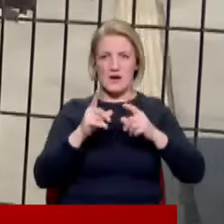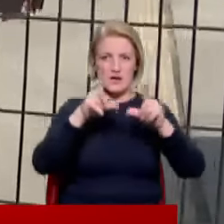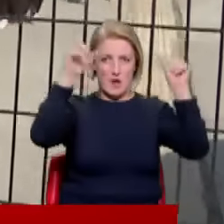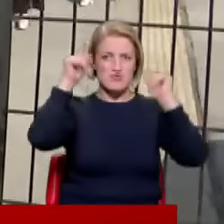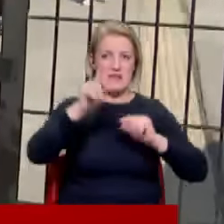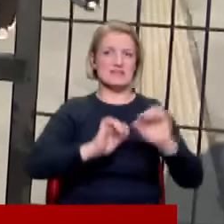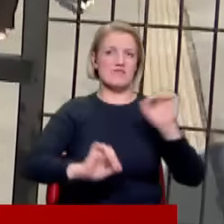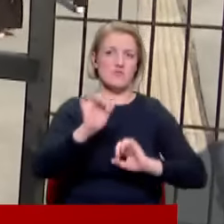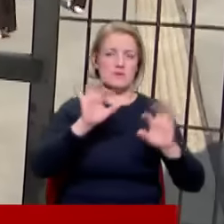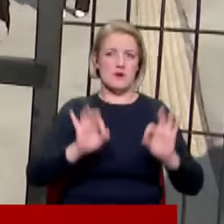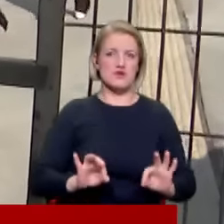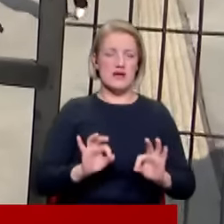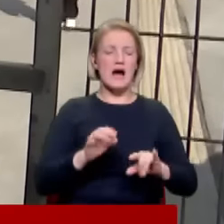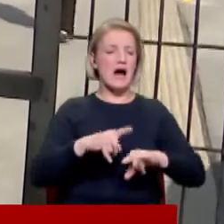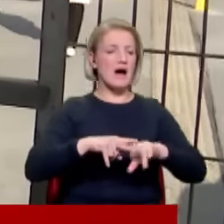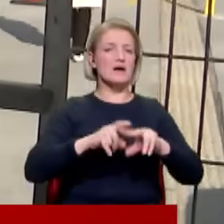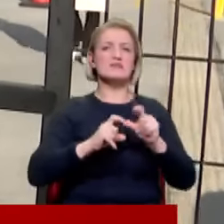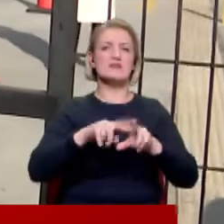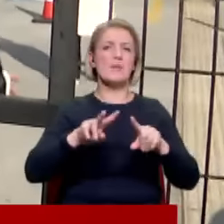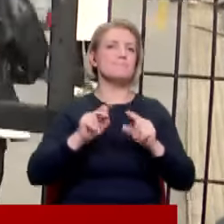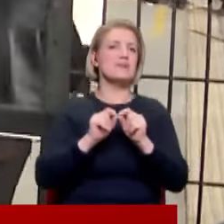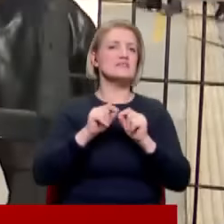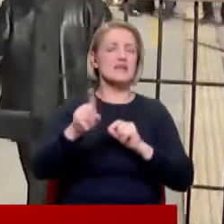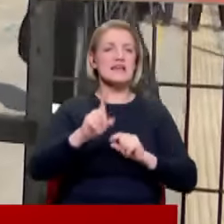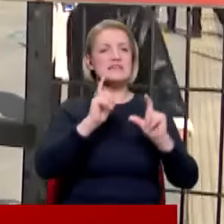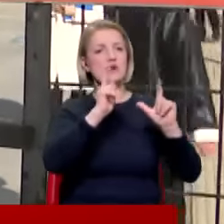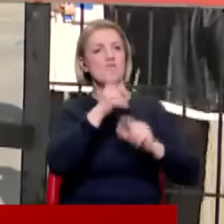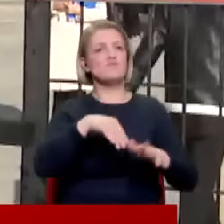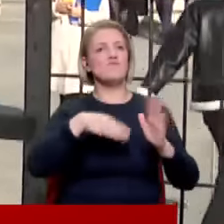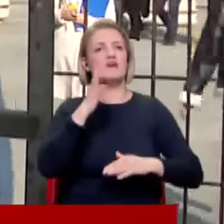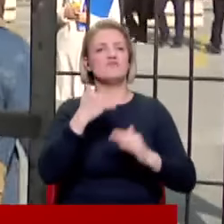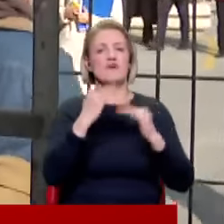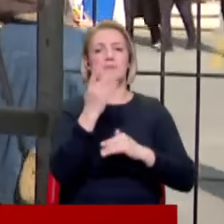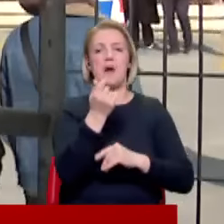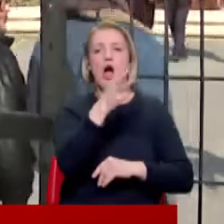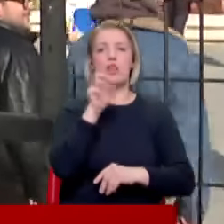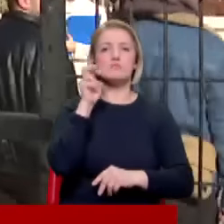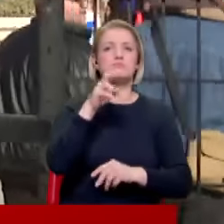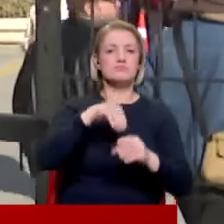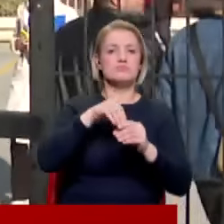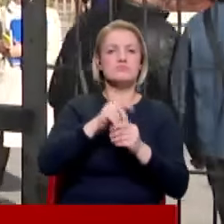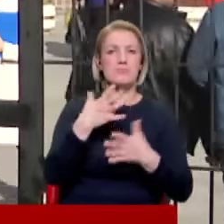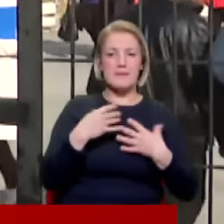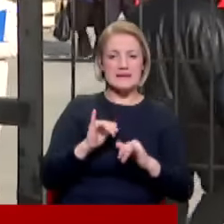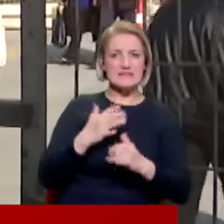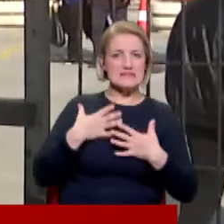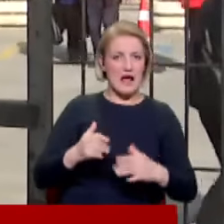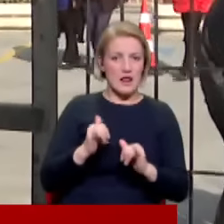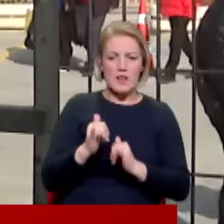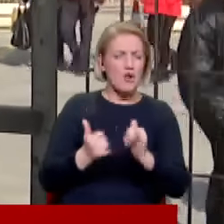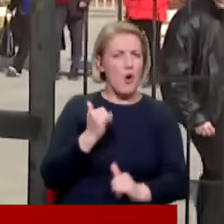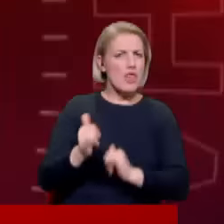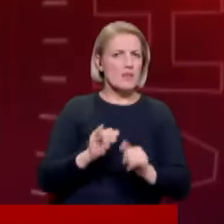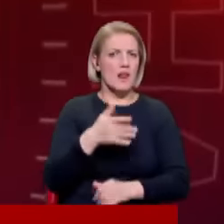Gök'ün savunmasıyla başladı. Hasan Basri Gök de SGK'dan daha fazla para alabilmek için bebeklerin sağlıklarıyla nasıl